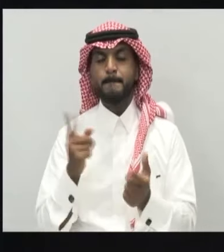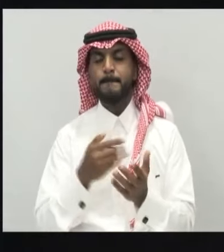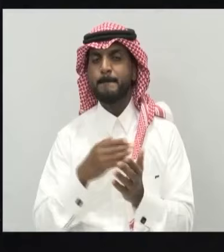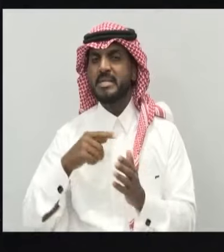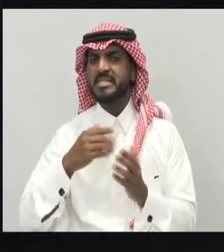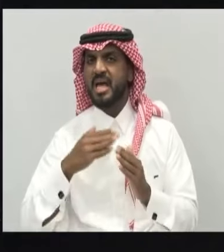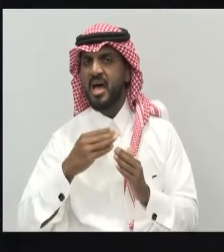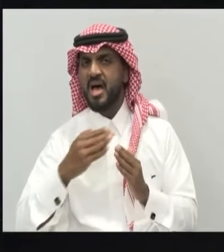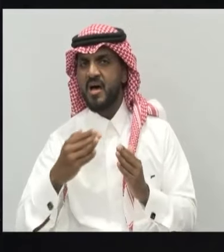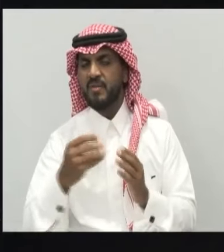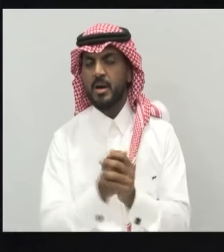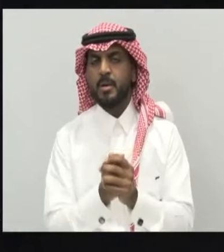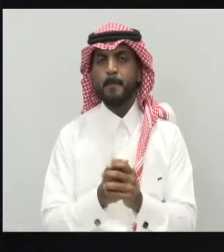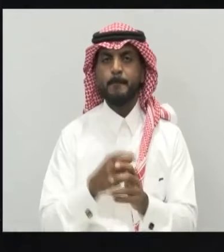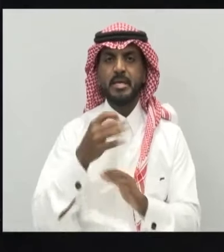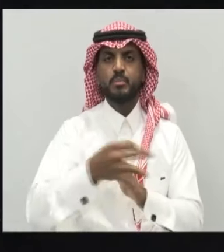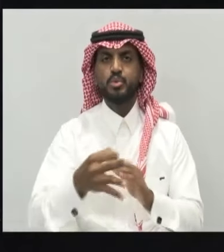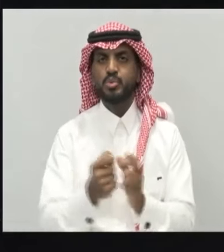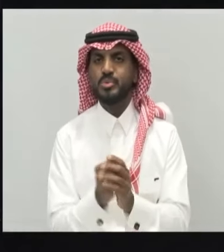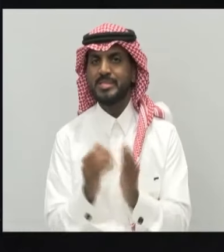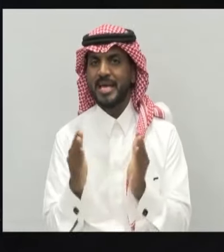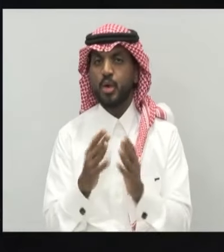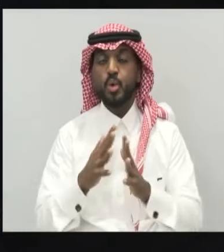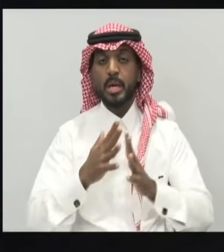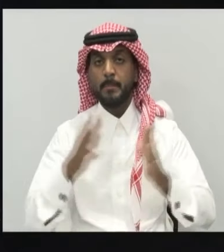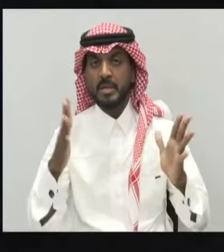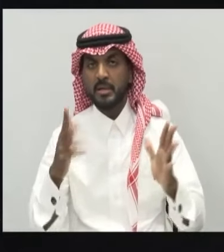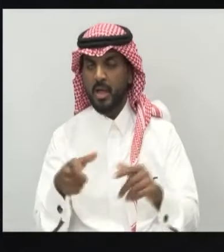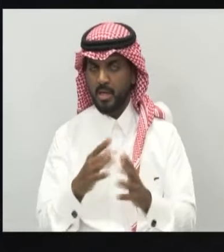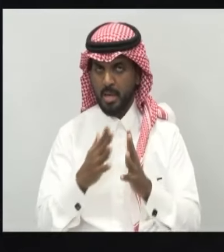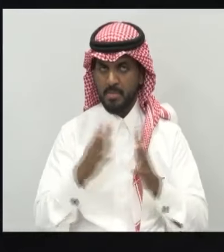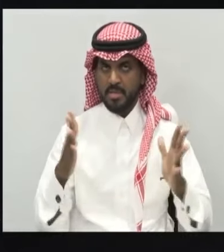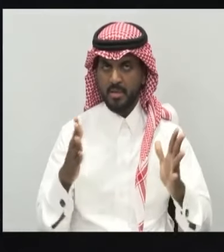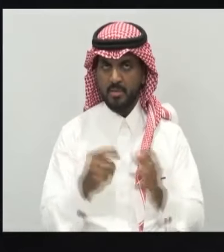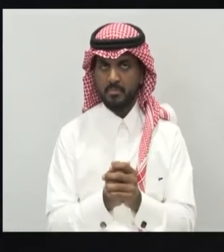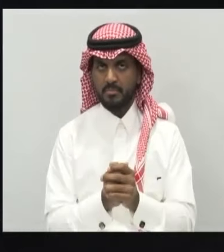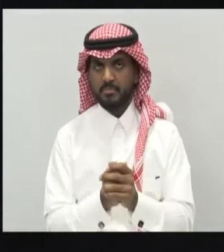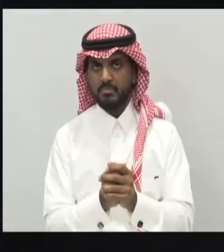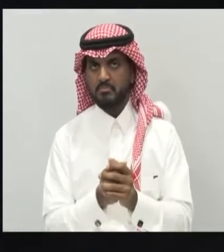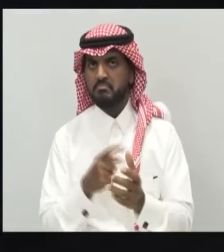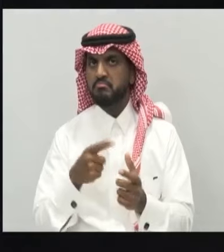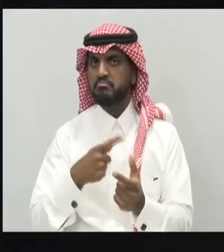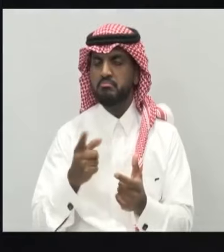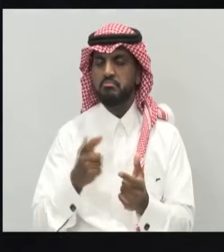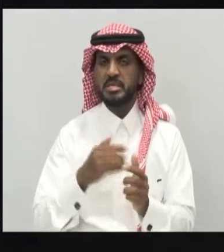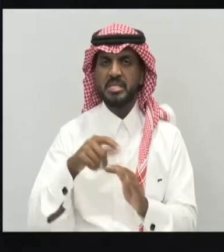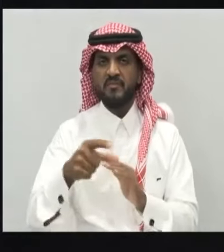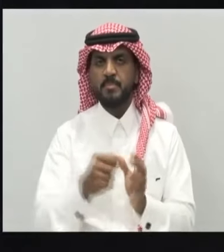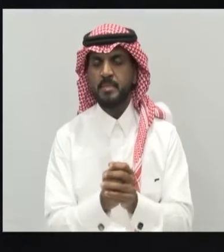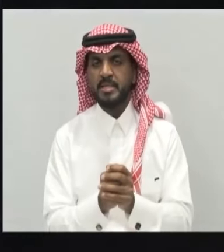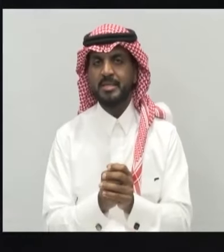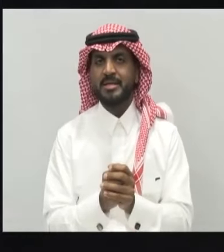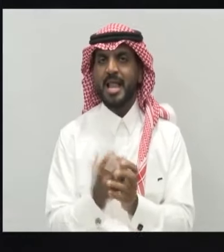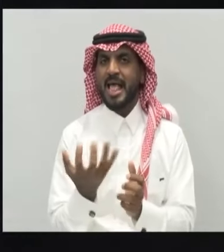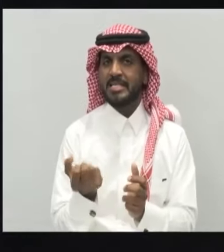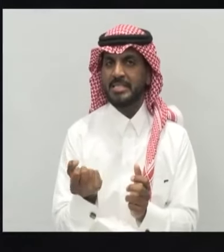هي مسافه قصيره ام كبيره جدا كبيره جدا كان احسب المسافه مثلا من القصيم